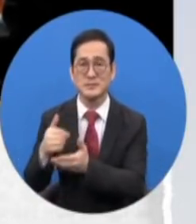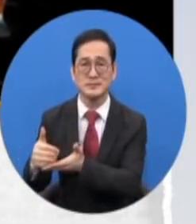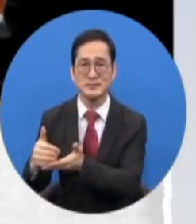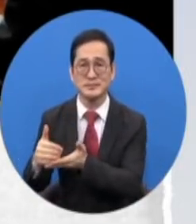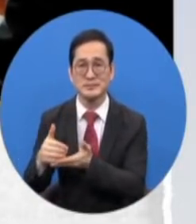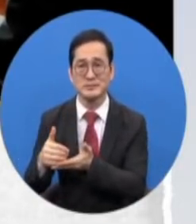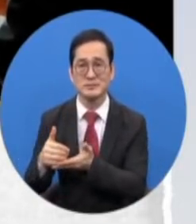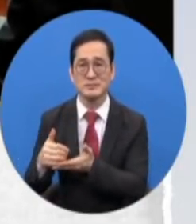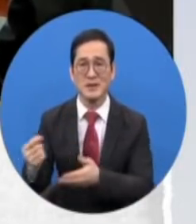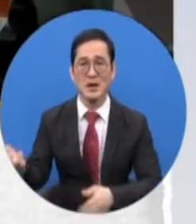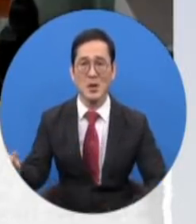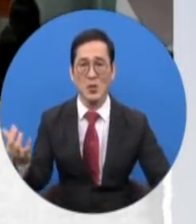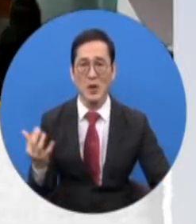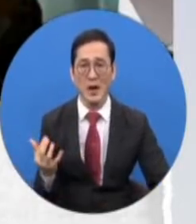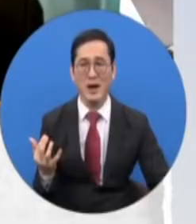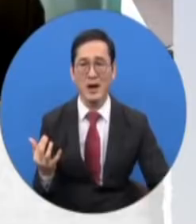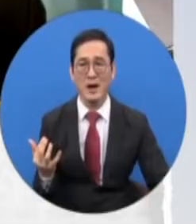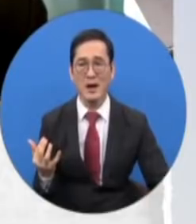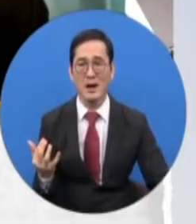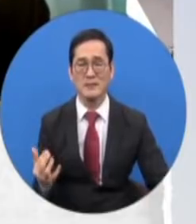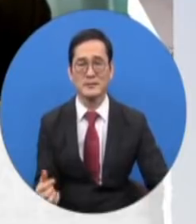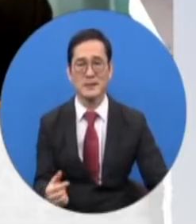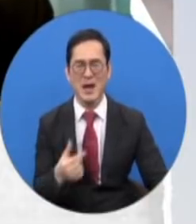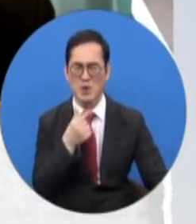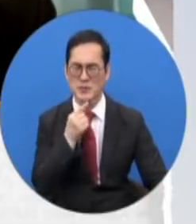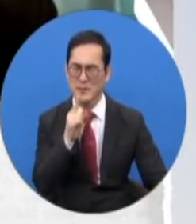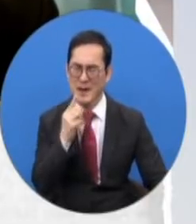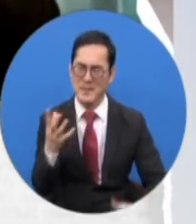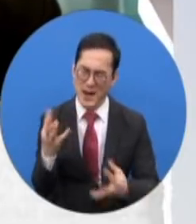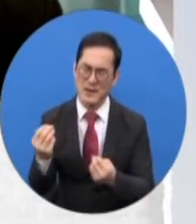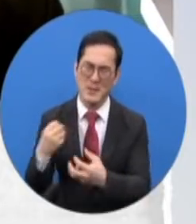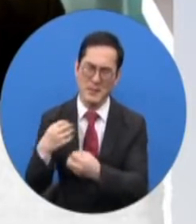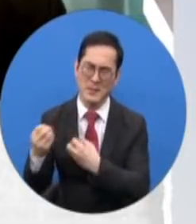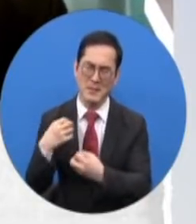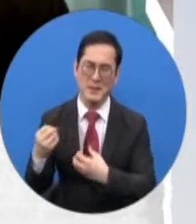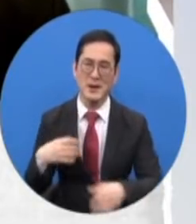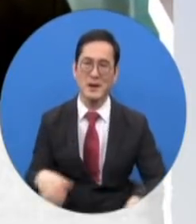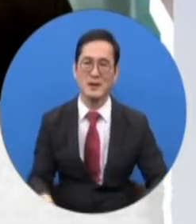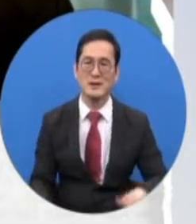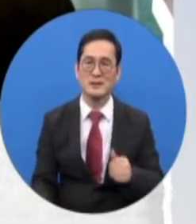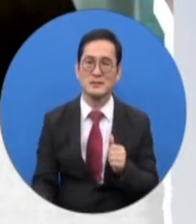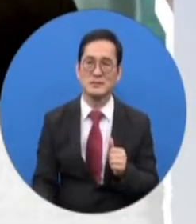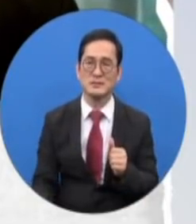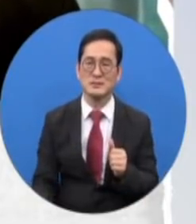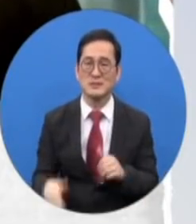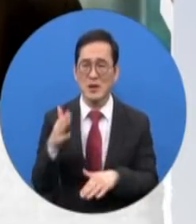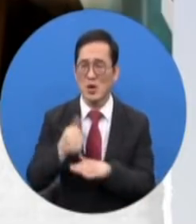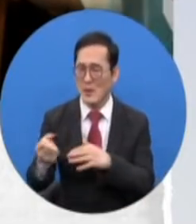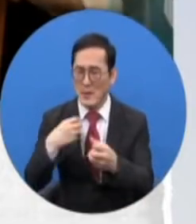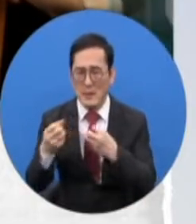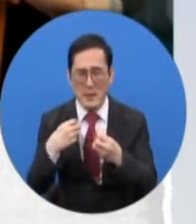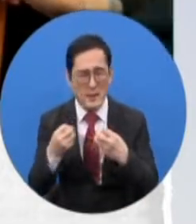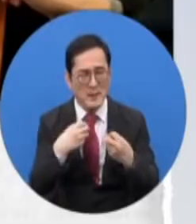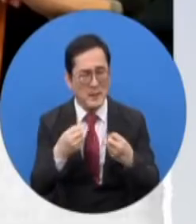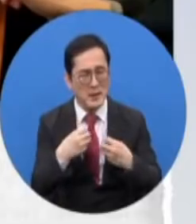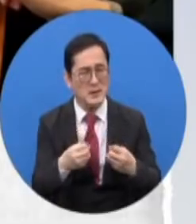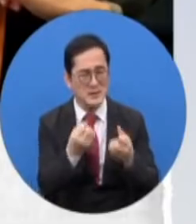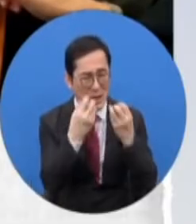가면은 하고 싶은 말씀들이 꼭 많은데 그게 어느 순간 가면 다 비슷해져요.